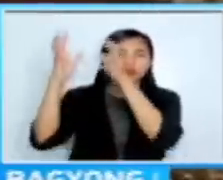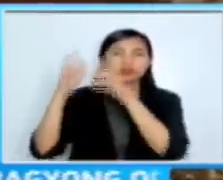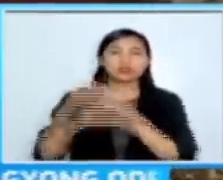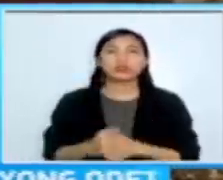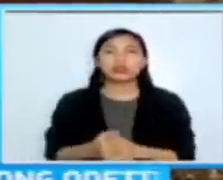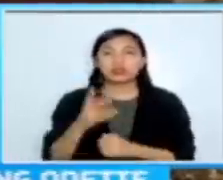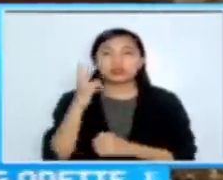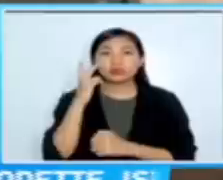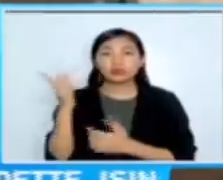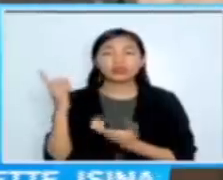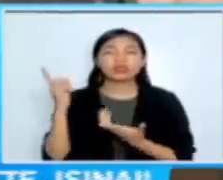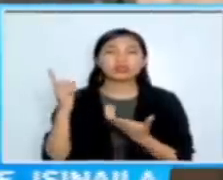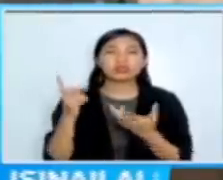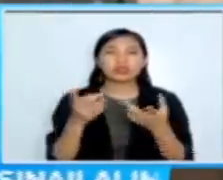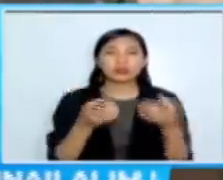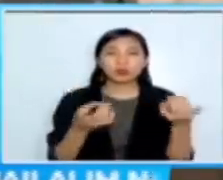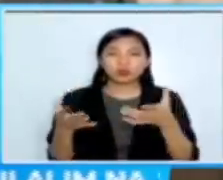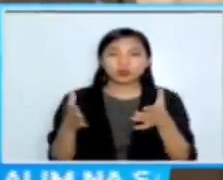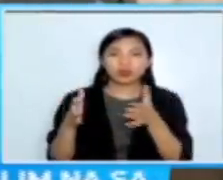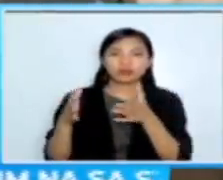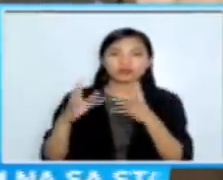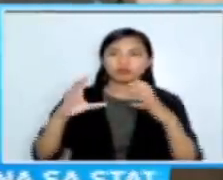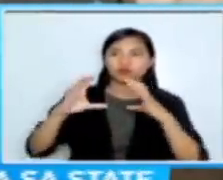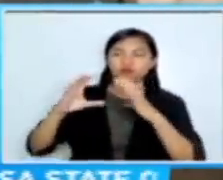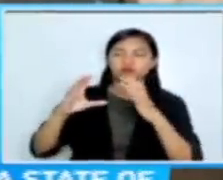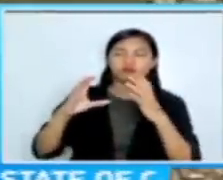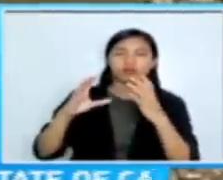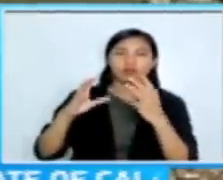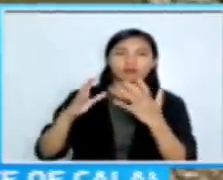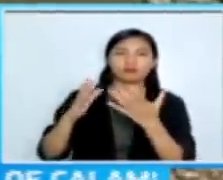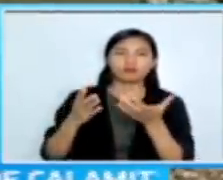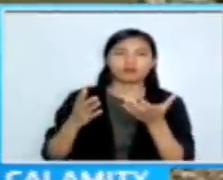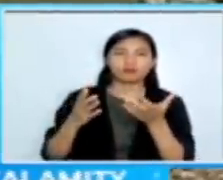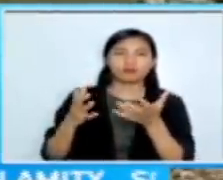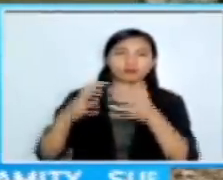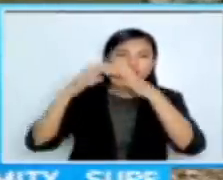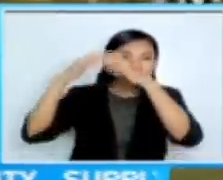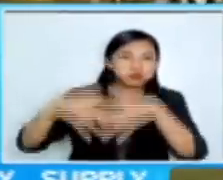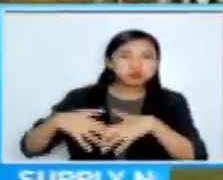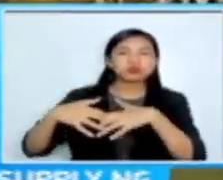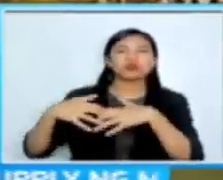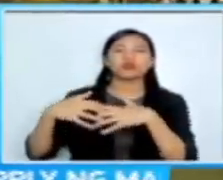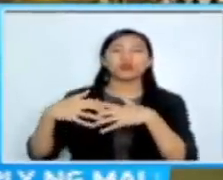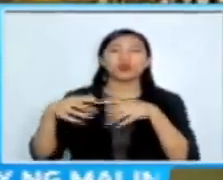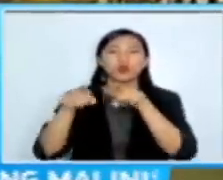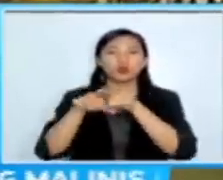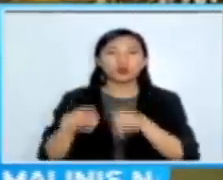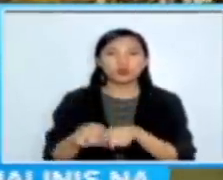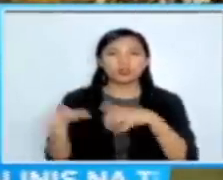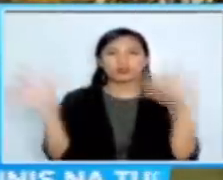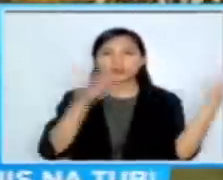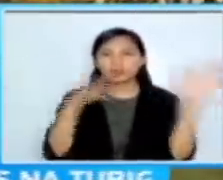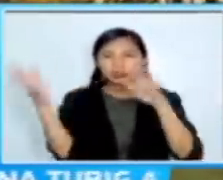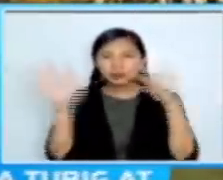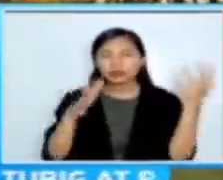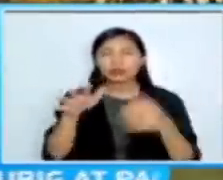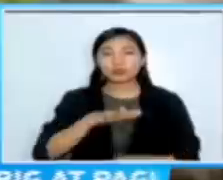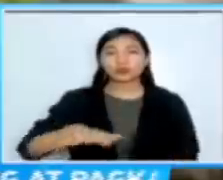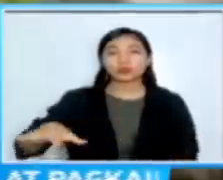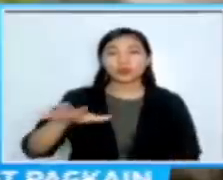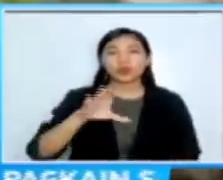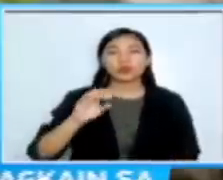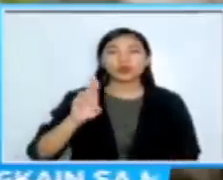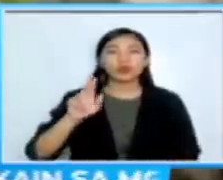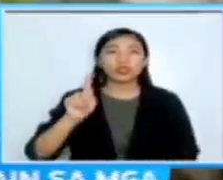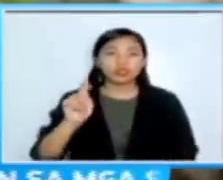animoy pinaglaruan ng mga hangin. Di lang nabuwal, natangay pa ng malalakas na hangin. Ang covered court ng Barangay Kalanggaman,